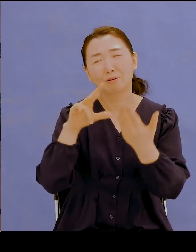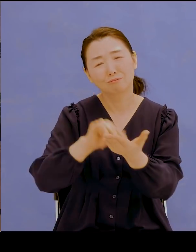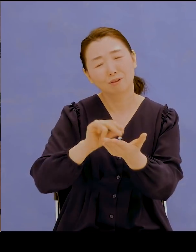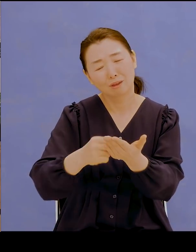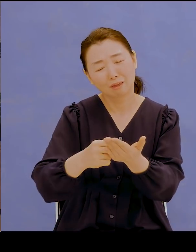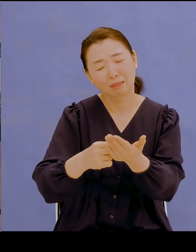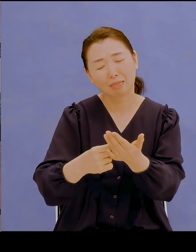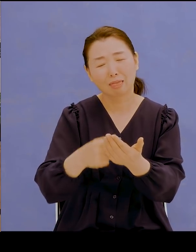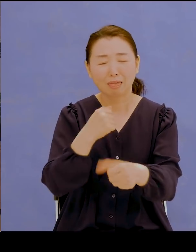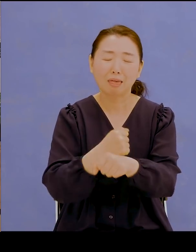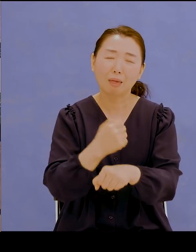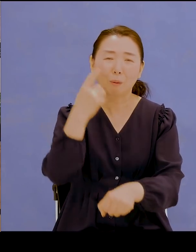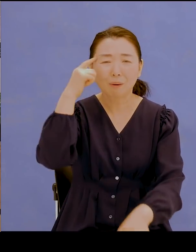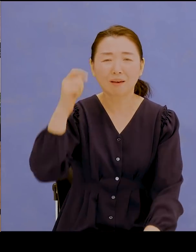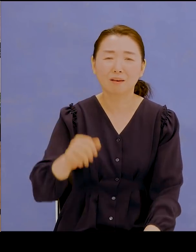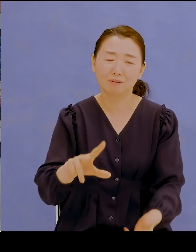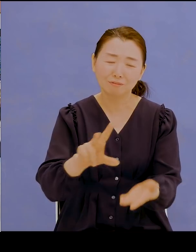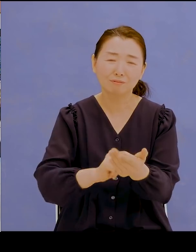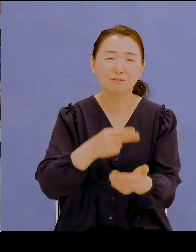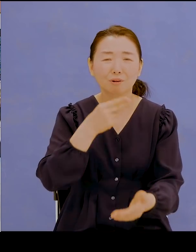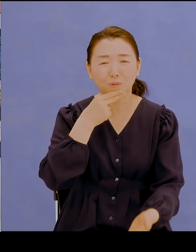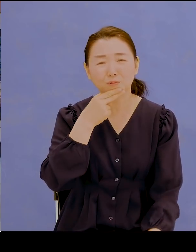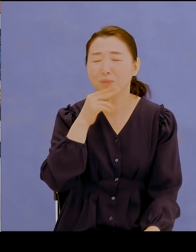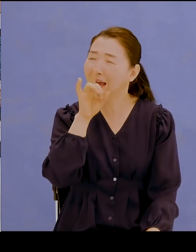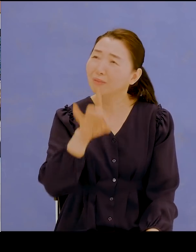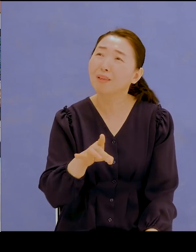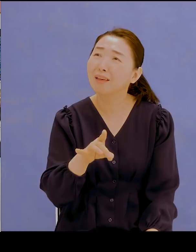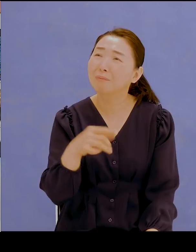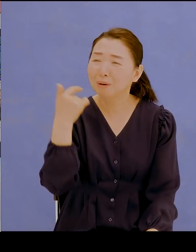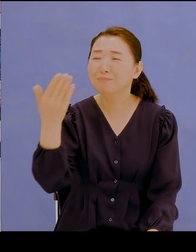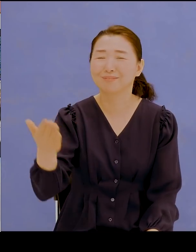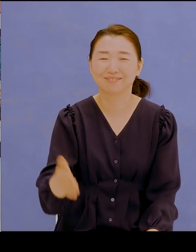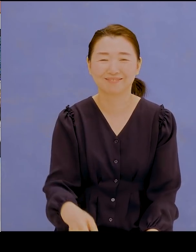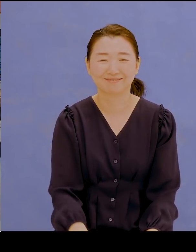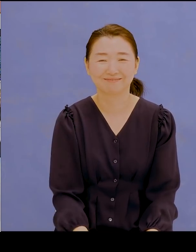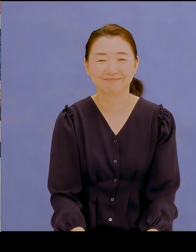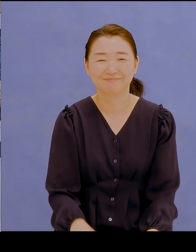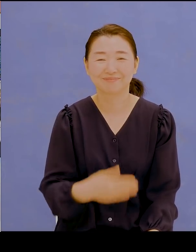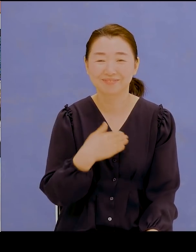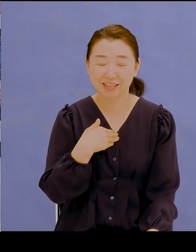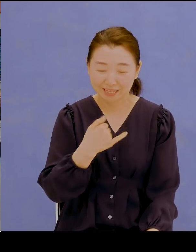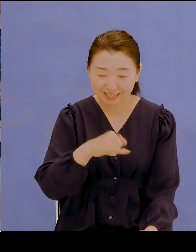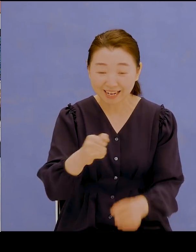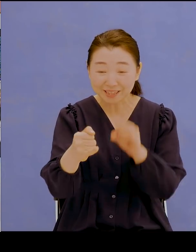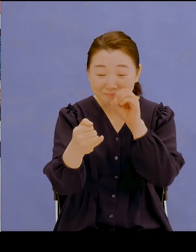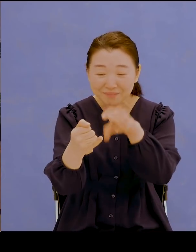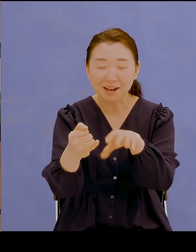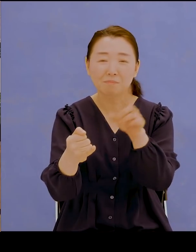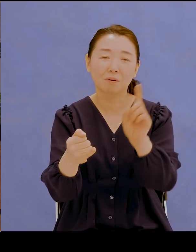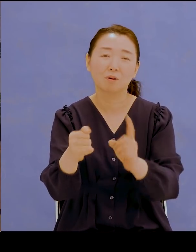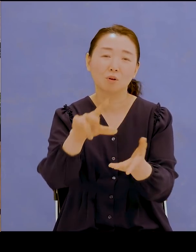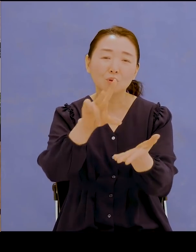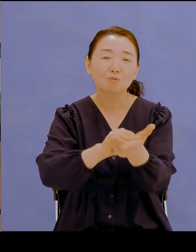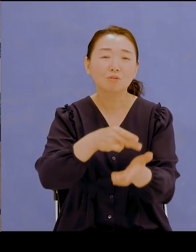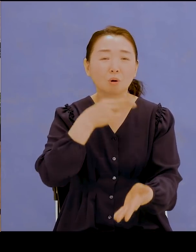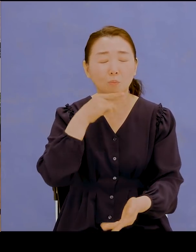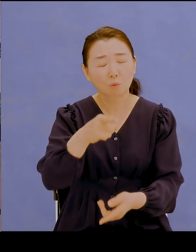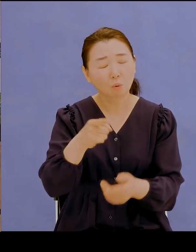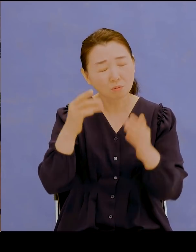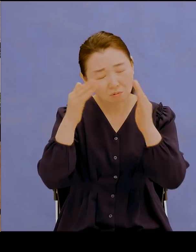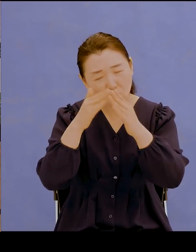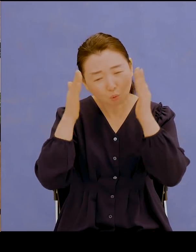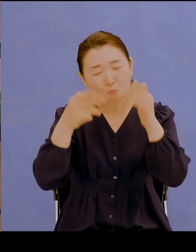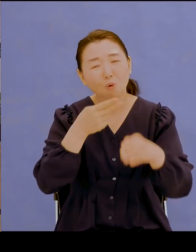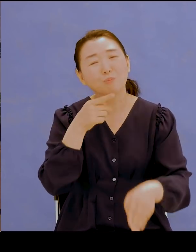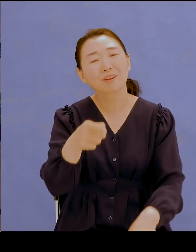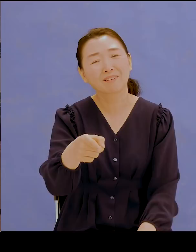자꾸 숙제를 줘? 숙제가 없으면 왜 숙제가 없으면 안 돼? 막 이런 질문을 해요. 근데 제가 우리 딸한테 그랬거든요. 숙제를 안 주면 집에서